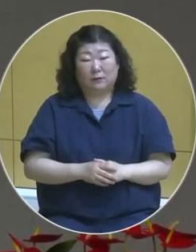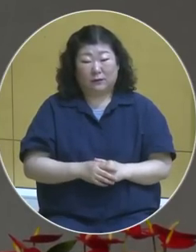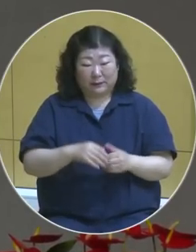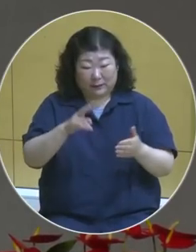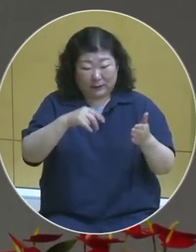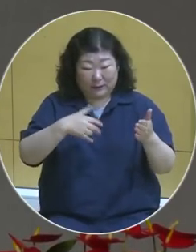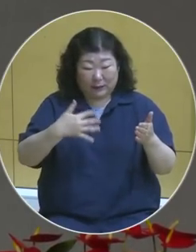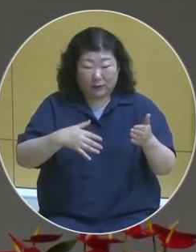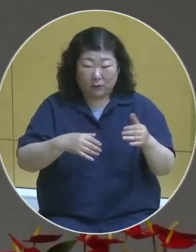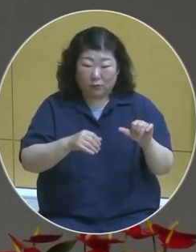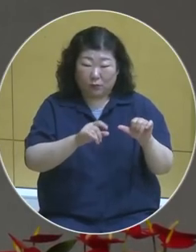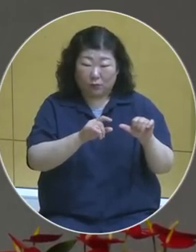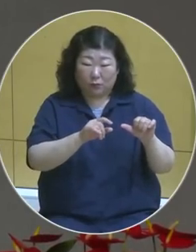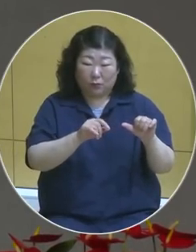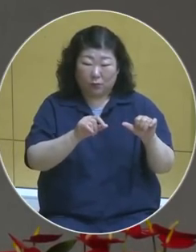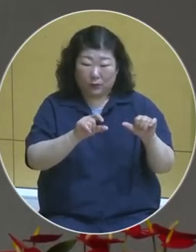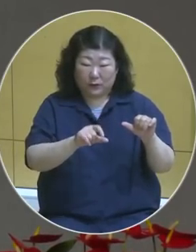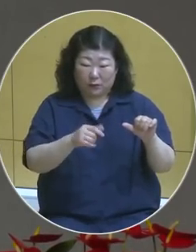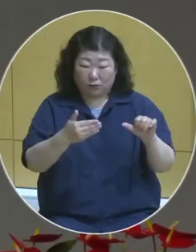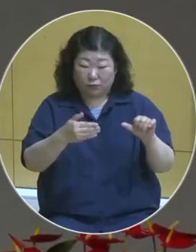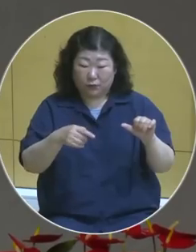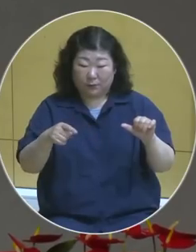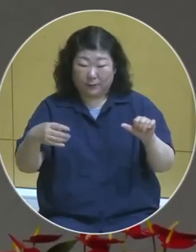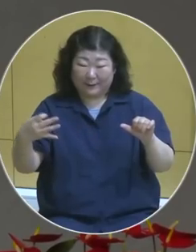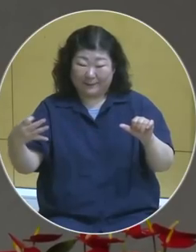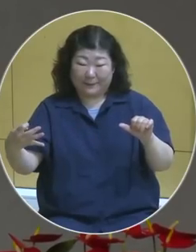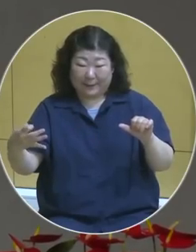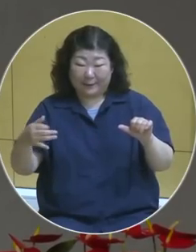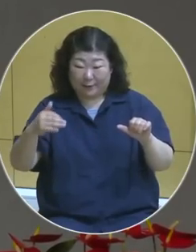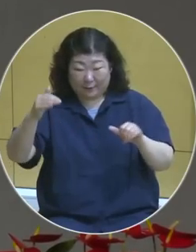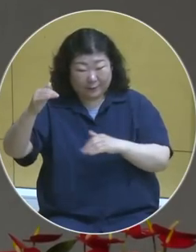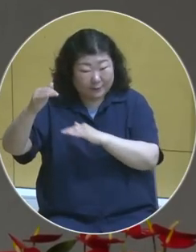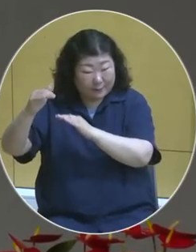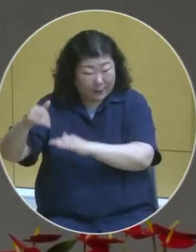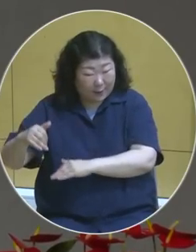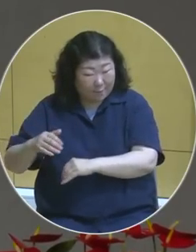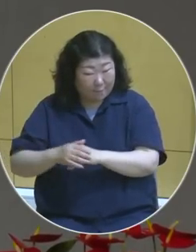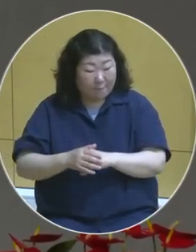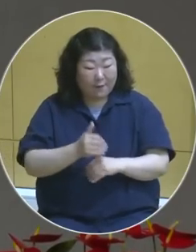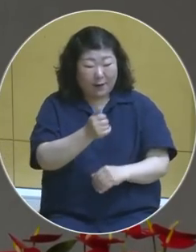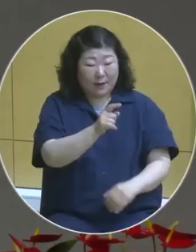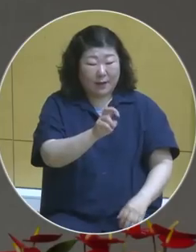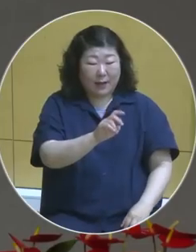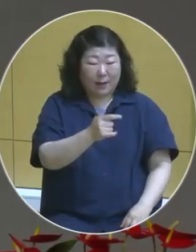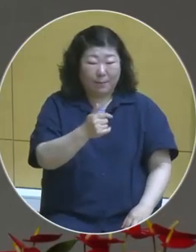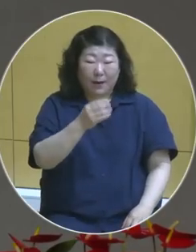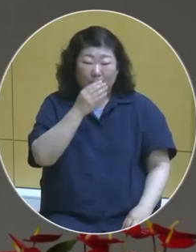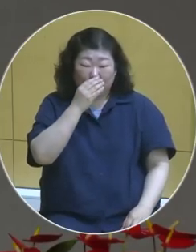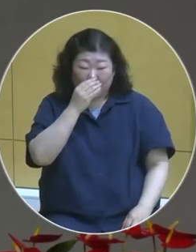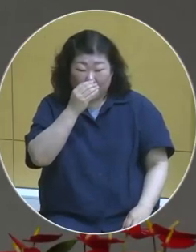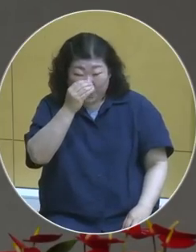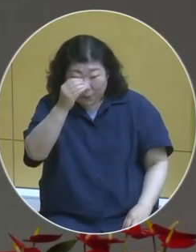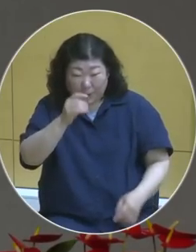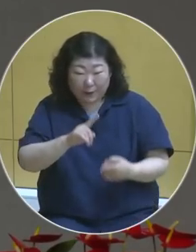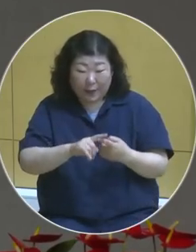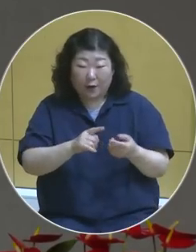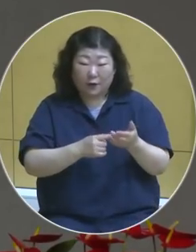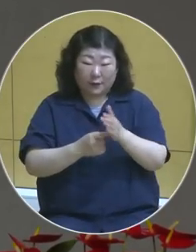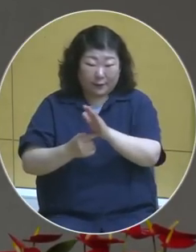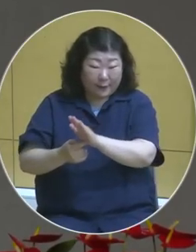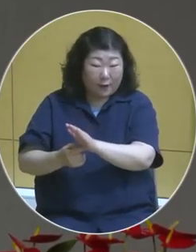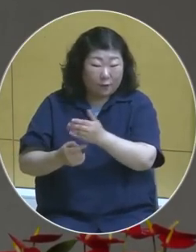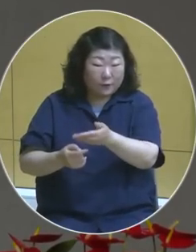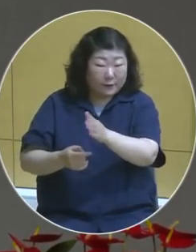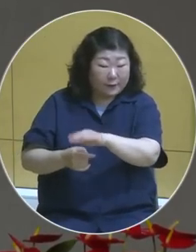않았던 5장 9절부터 14절까지는 이 내용이 하만의 교만과 오만과 자만을 말씀하고 있지만 사실은